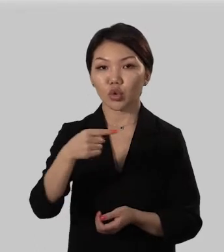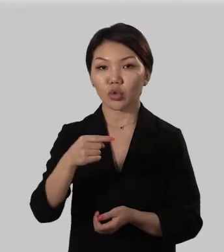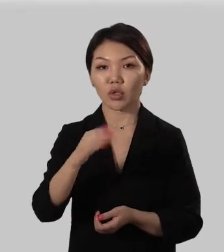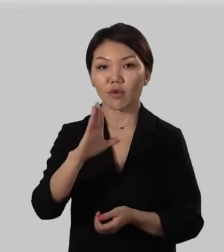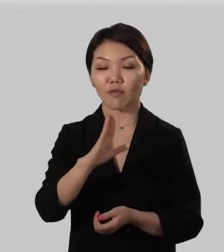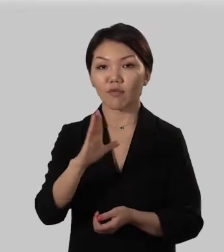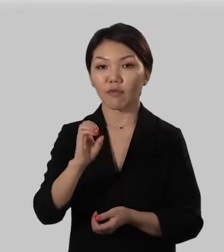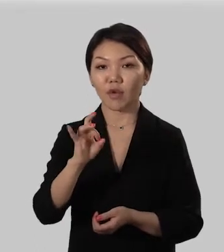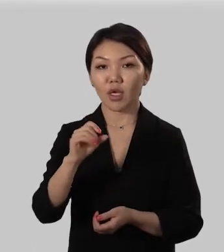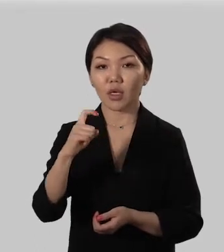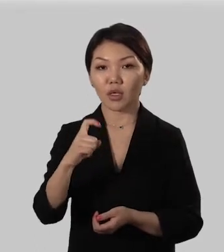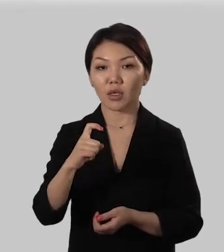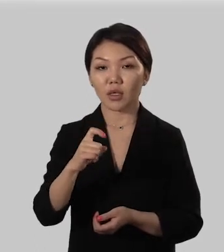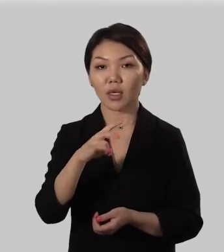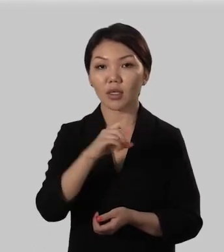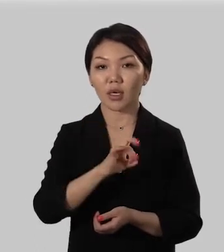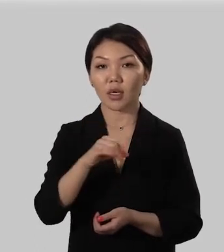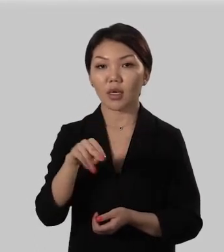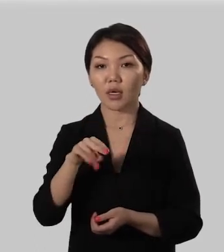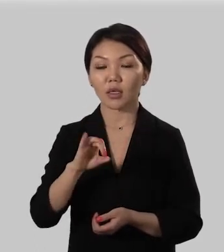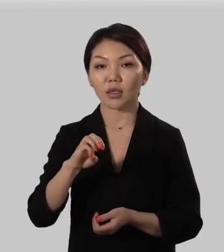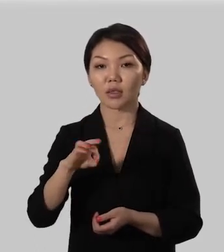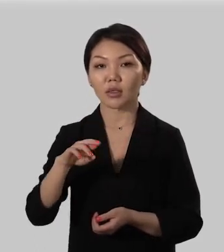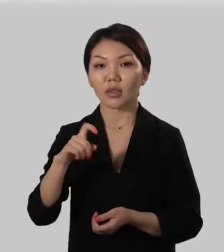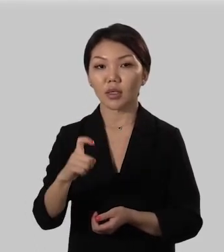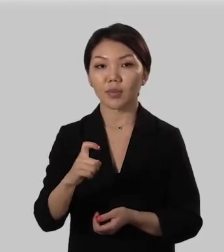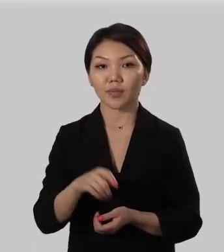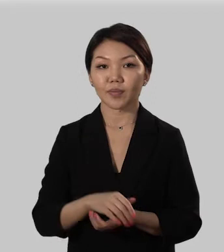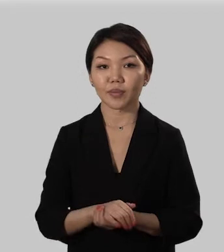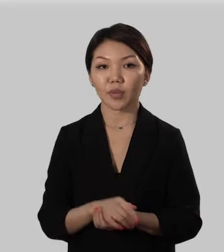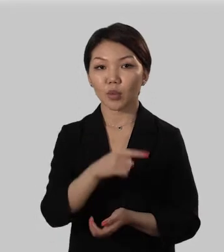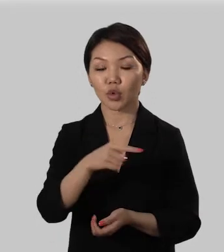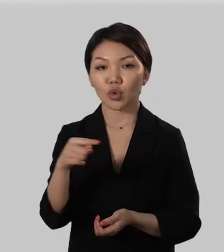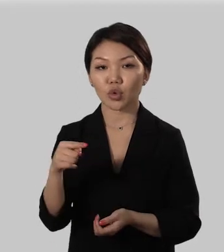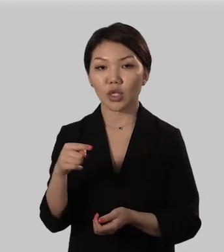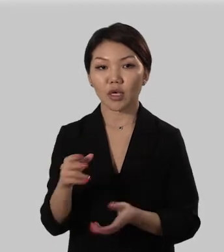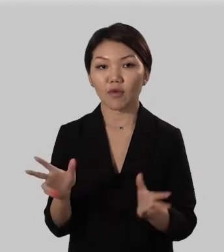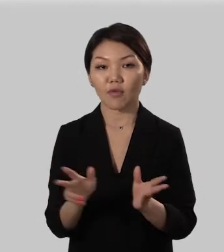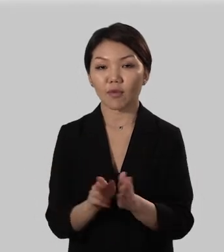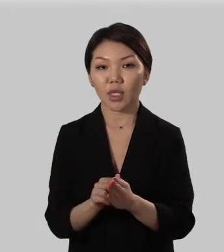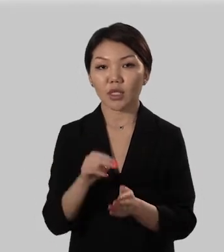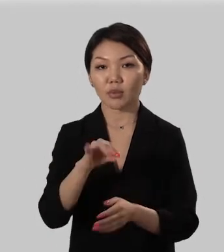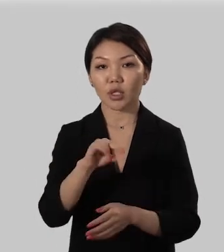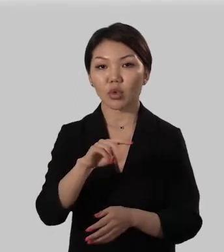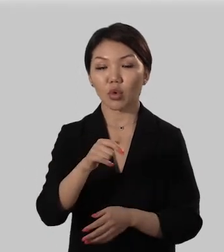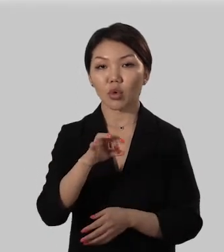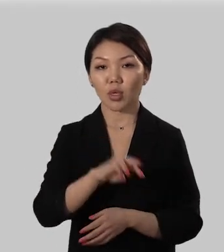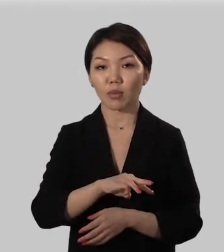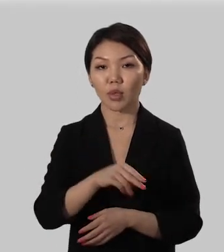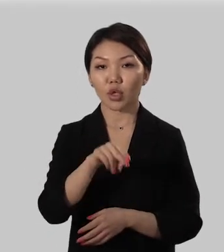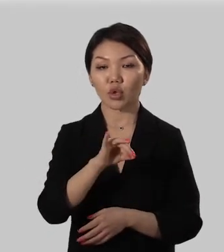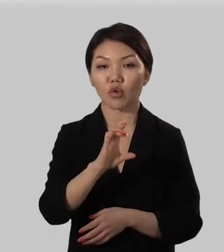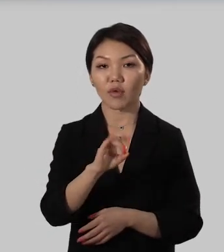на радостях от имен существительных с предлогом до верху без толку